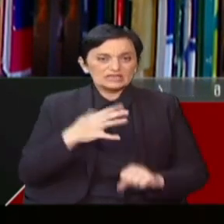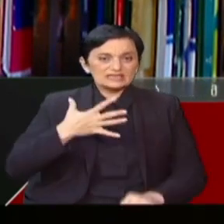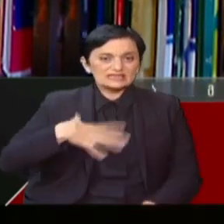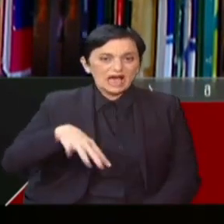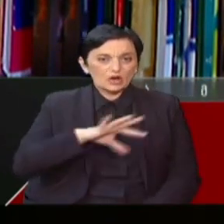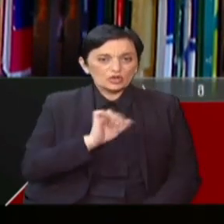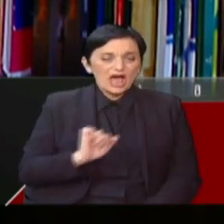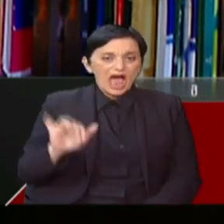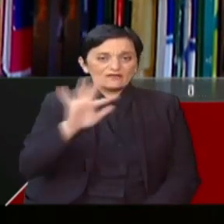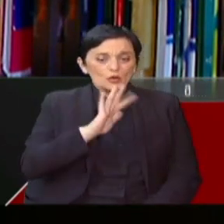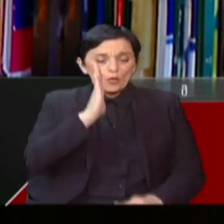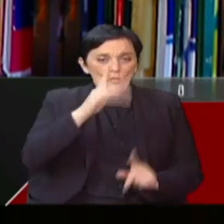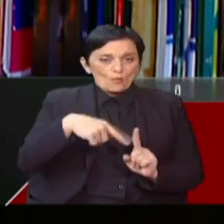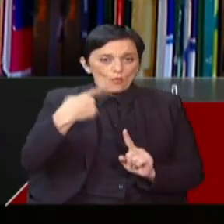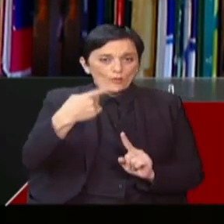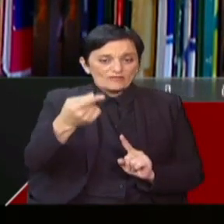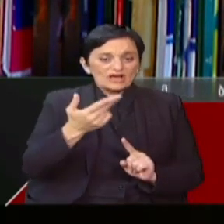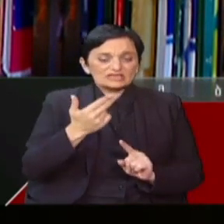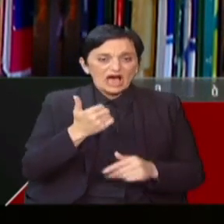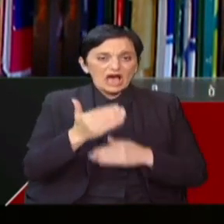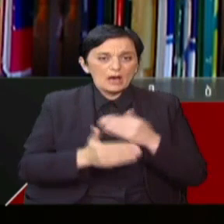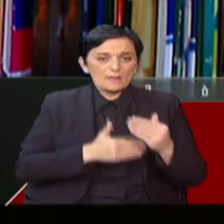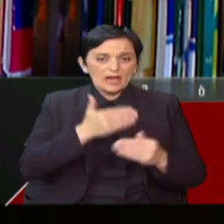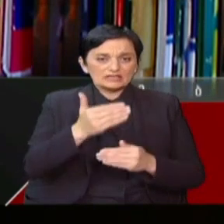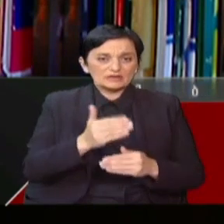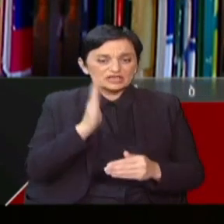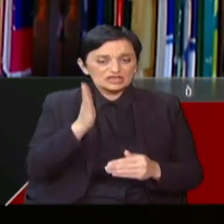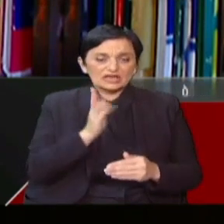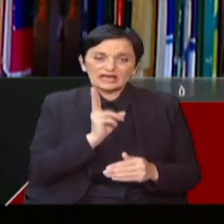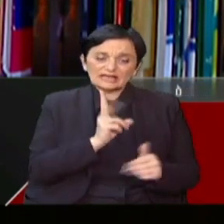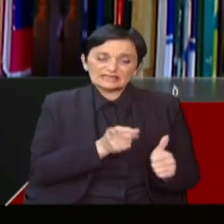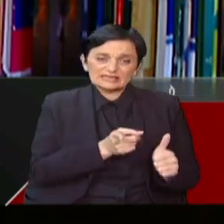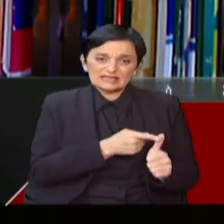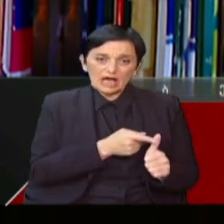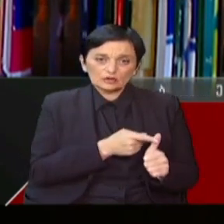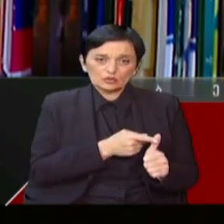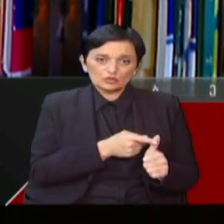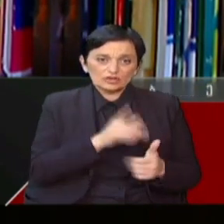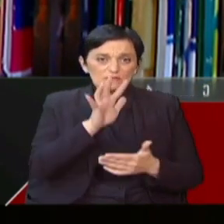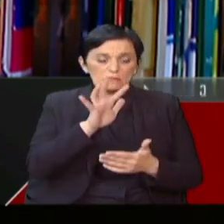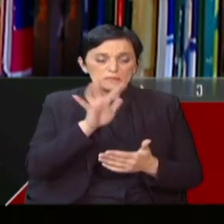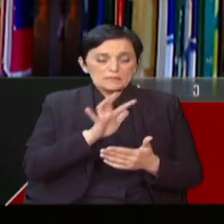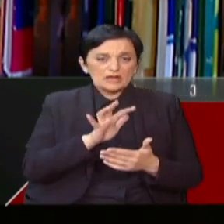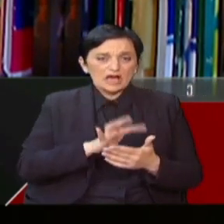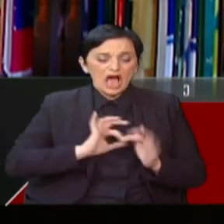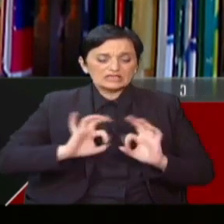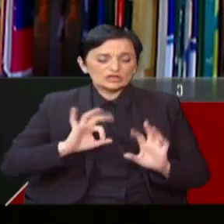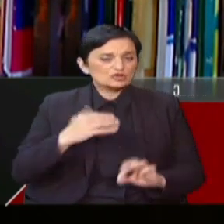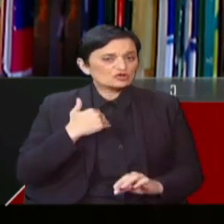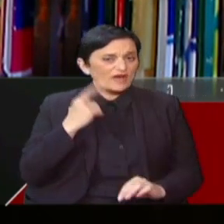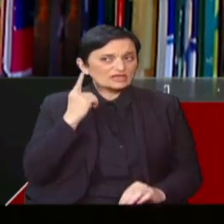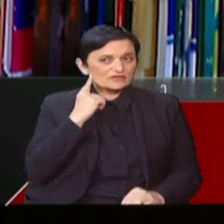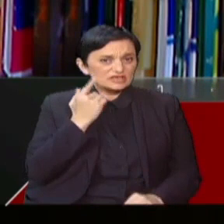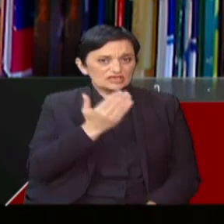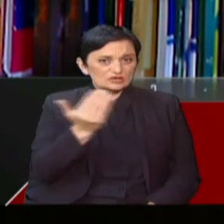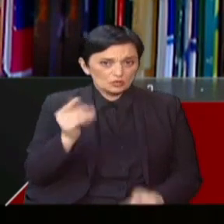საქართველოს ევროპულ მომავალს და პერსპექტივა იქნება ეს კანდიდატის სტატუსი და განცხადებები, რომელსაც ჩვენ ვისმენთ მათგან,